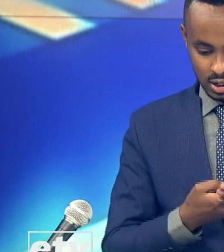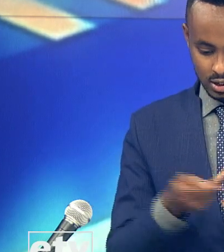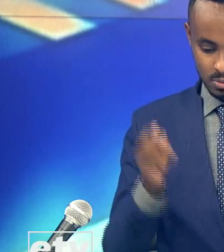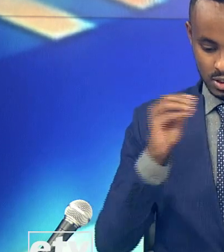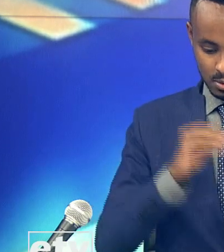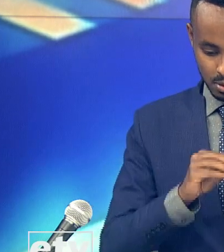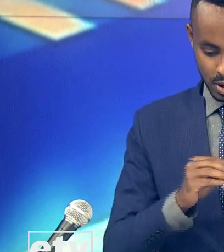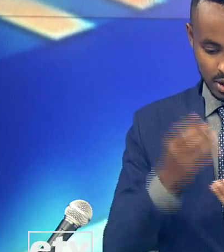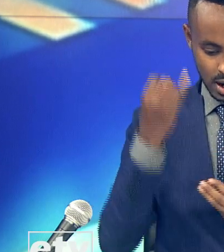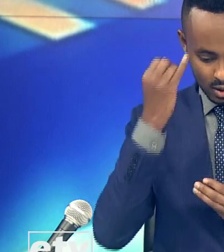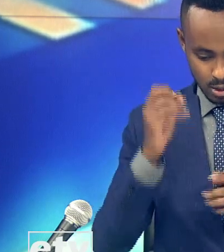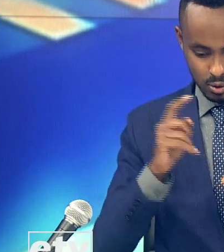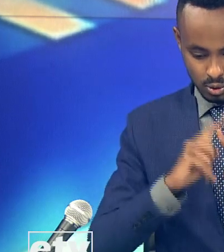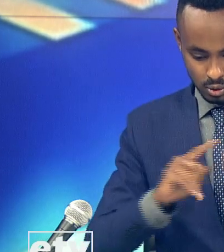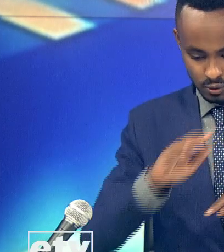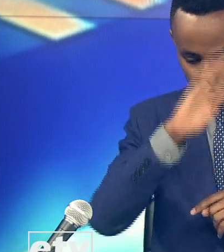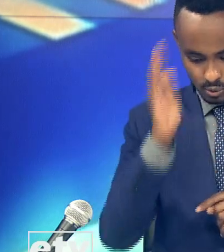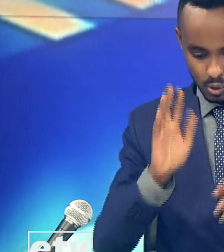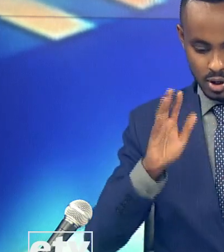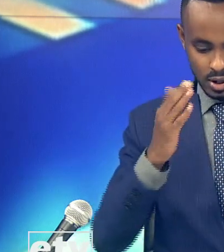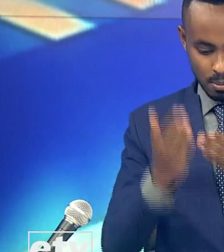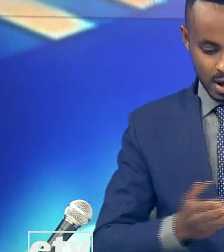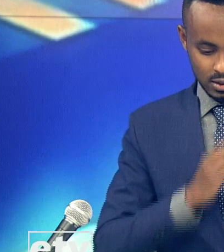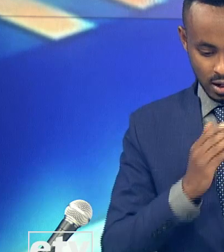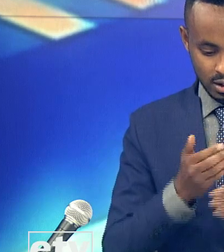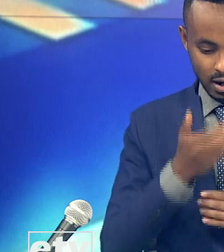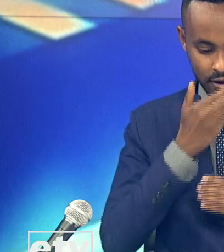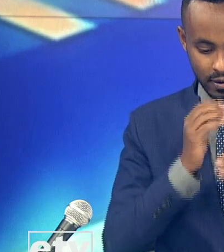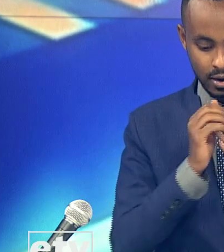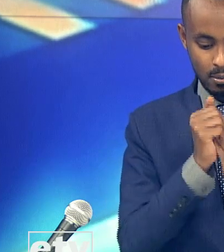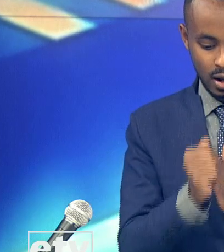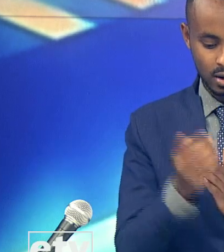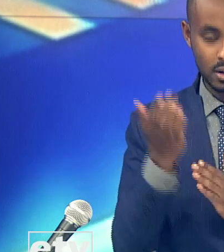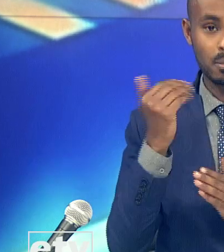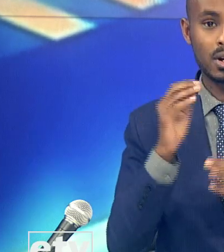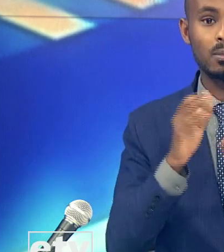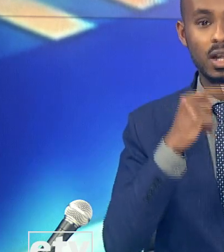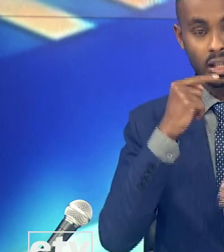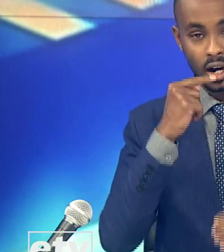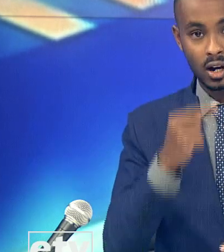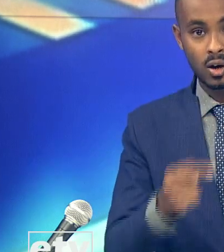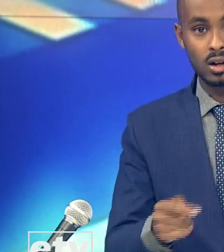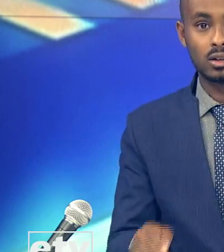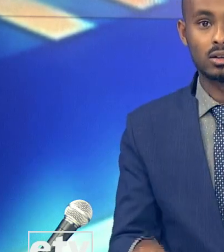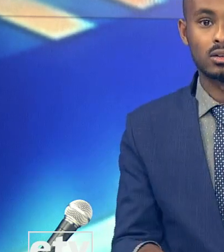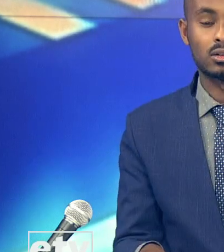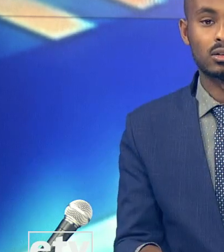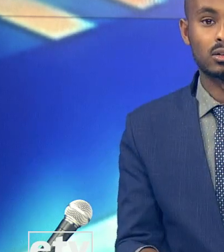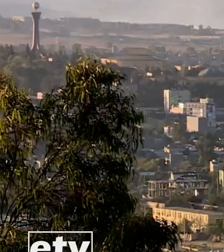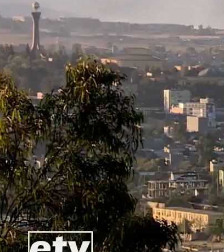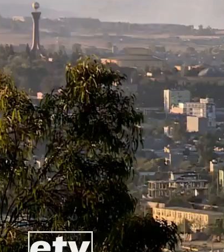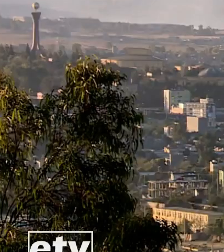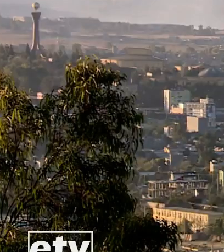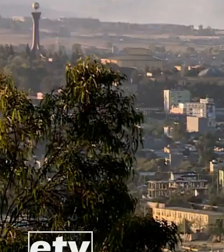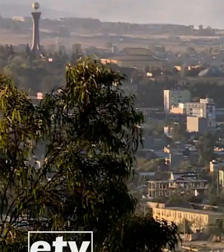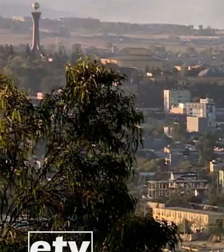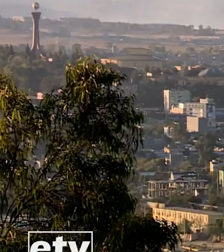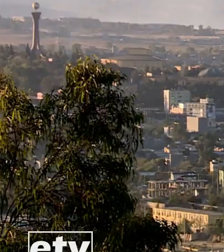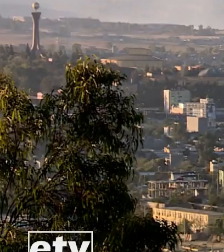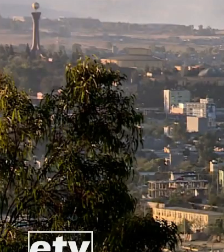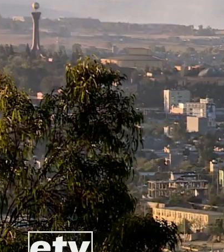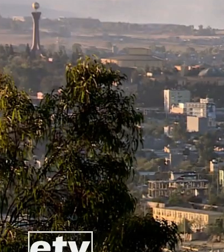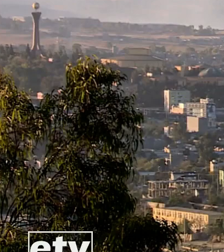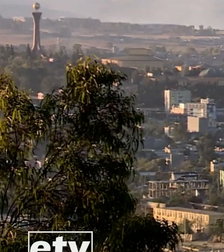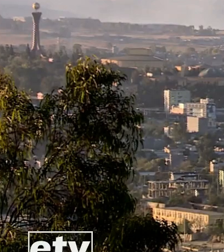ተናግረዋል። ከዚህም በተጨማሪ የሀሳብ ልዩነትን ፈጽሞ የማያስተናግድ አፋኝ አመራር እንደነበረም ተናግረዋል።